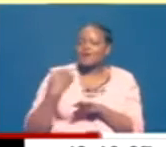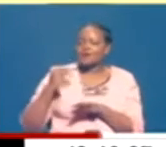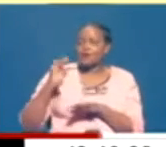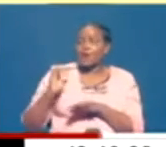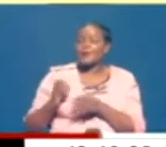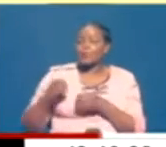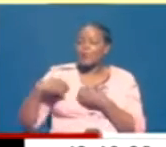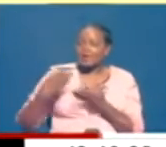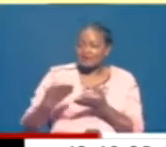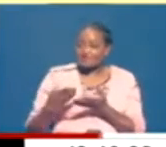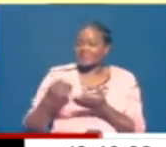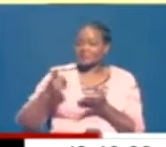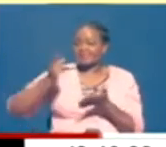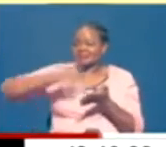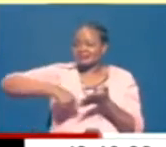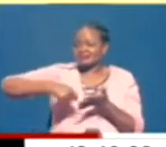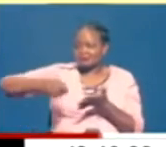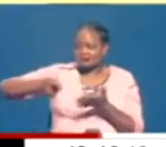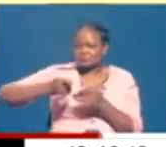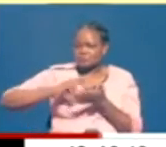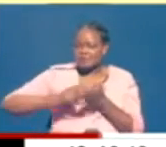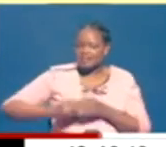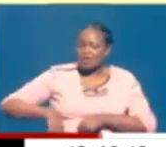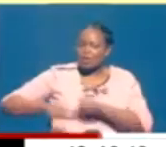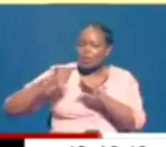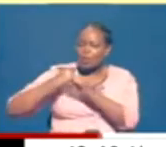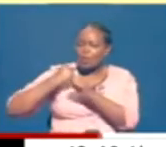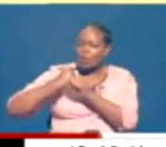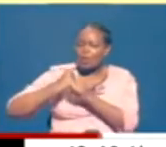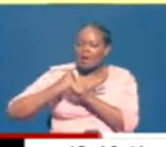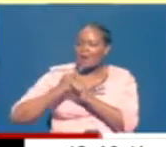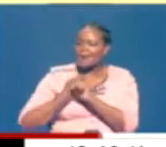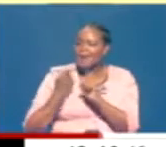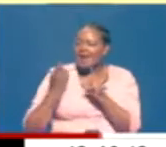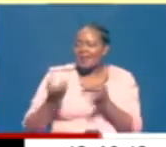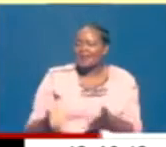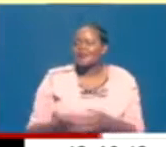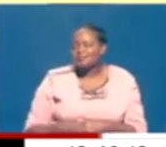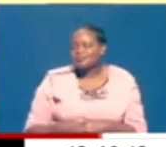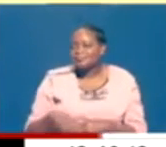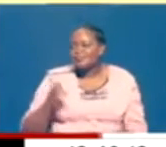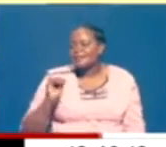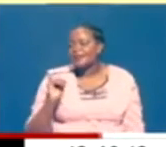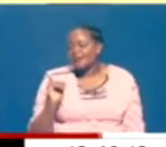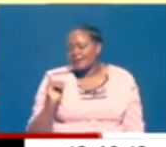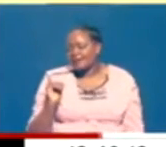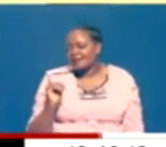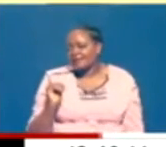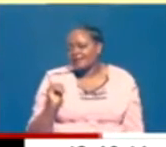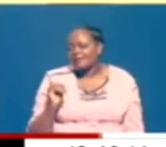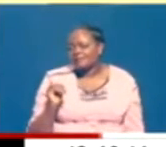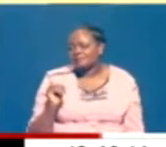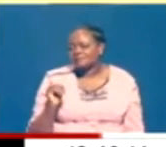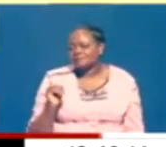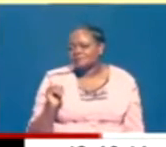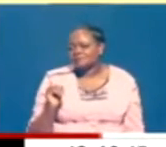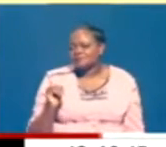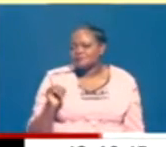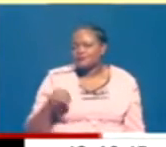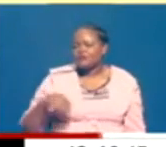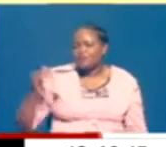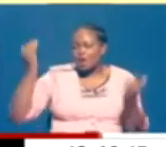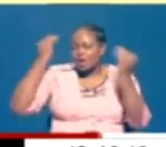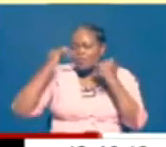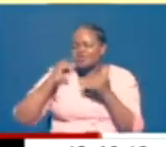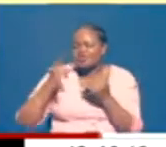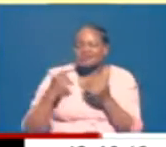hizi signatures. So wakaendelea na kazi yao. Lakini sasa BBI bench ya High Court wakasema hawana